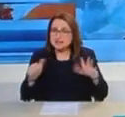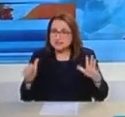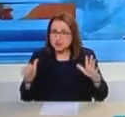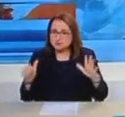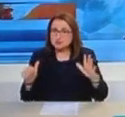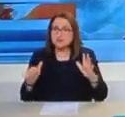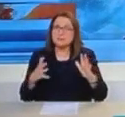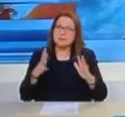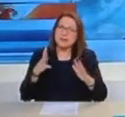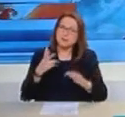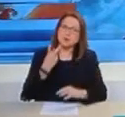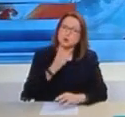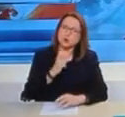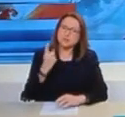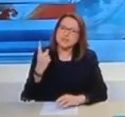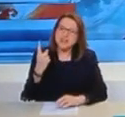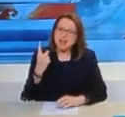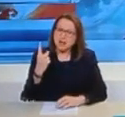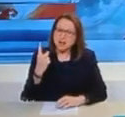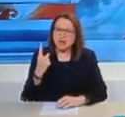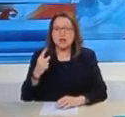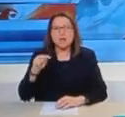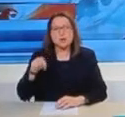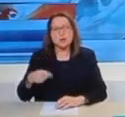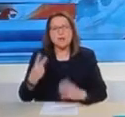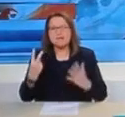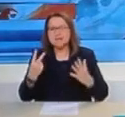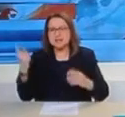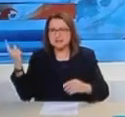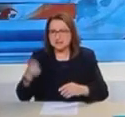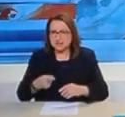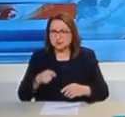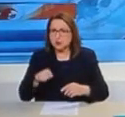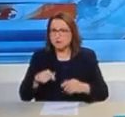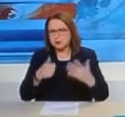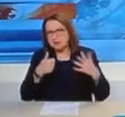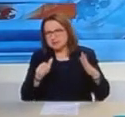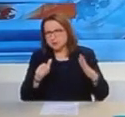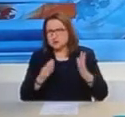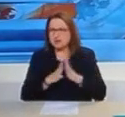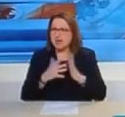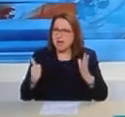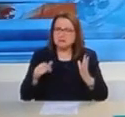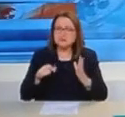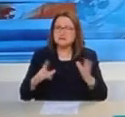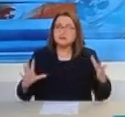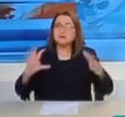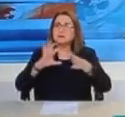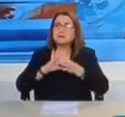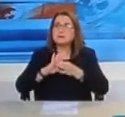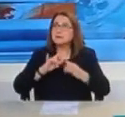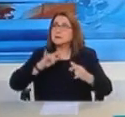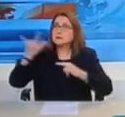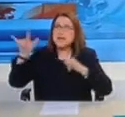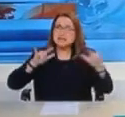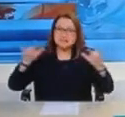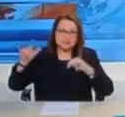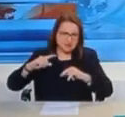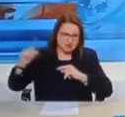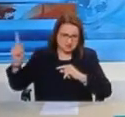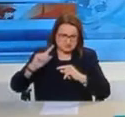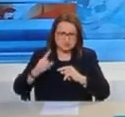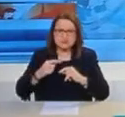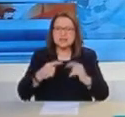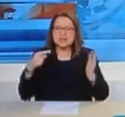616, δηλαδή το 21,7%, θεωρούνται σχετιζόμενα με ταξίδι από το εξωτερικό και